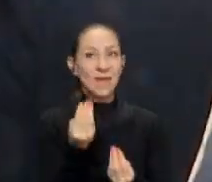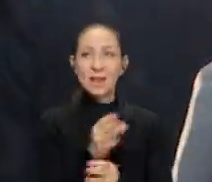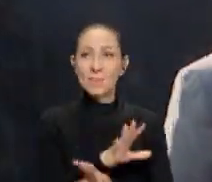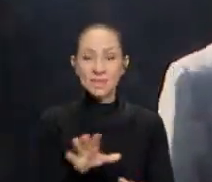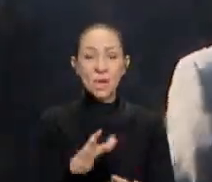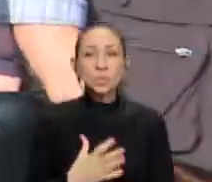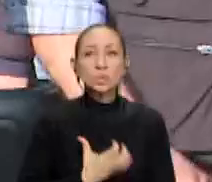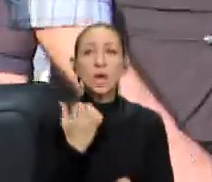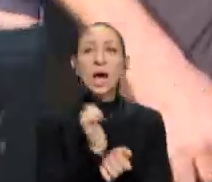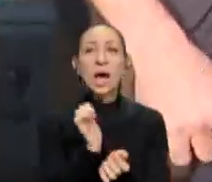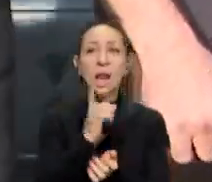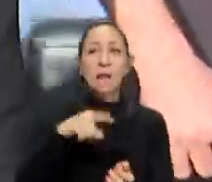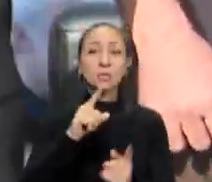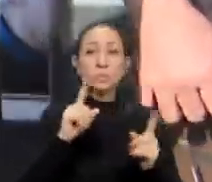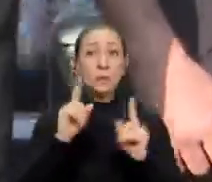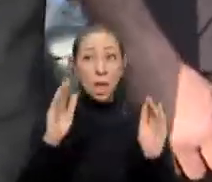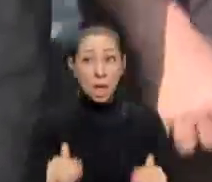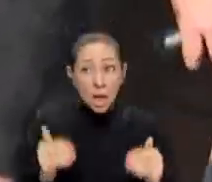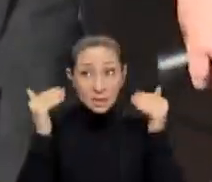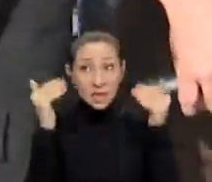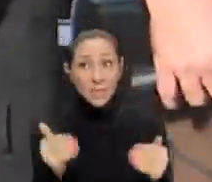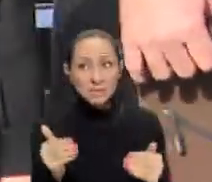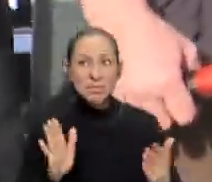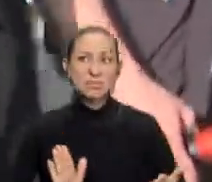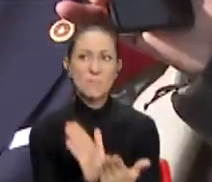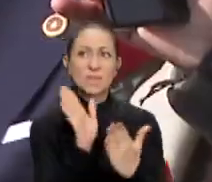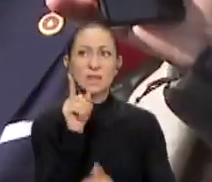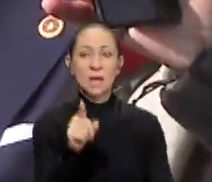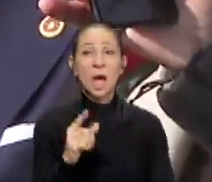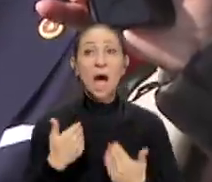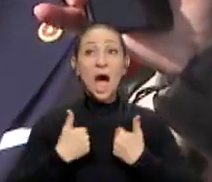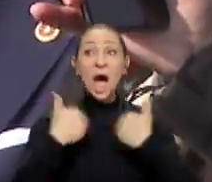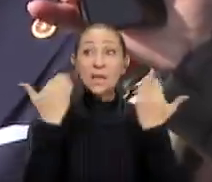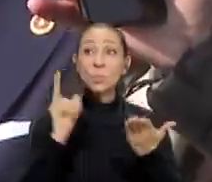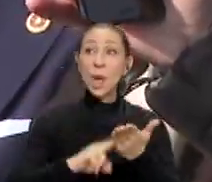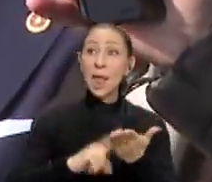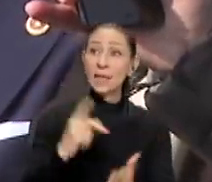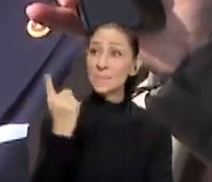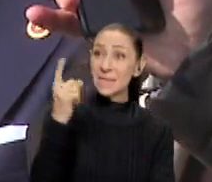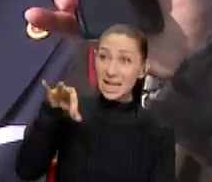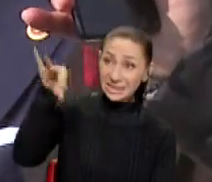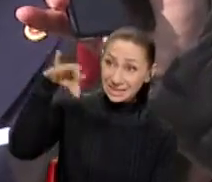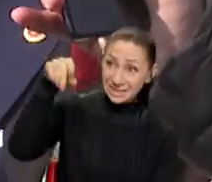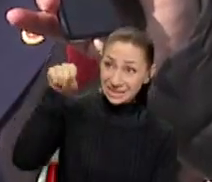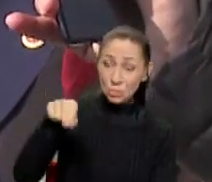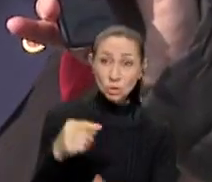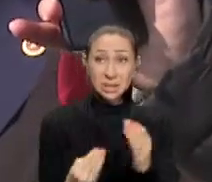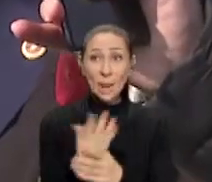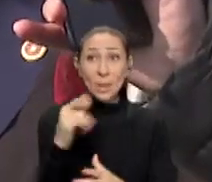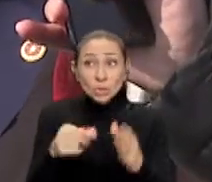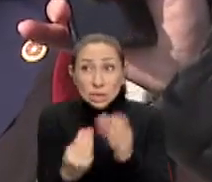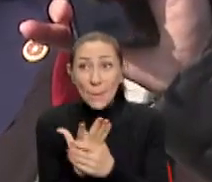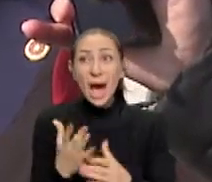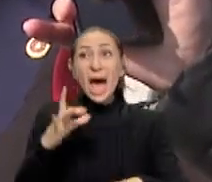verilemedi. Acılı aileler duruşmanın ertelenmesine tepkiliydi. Hakim üyelerden bir tanesi